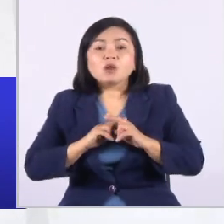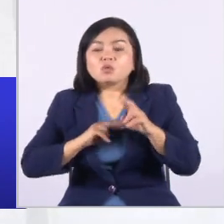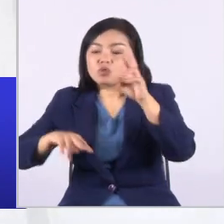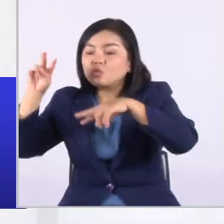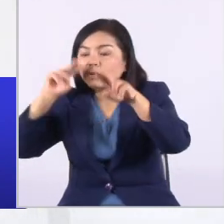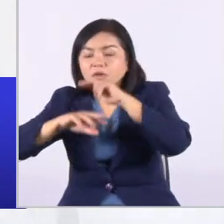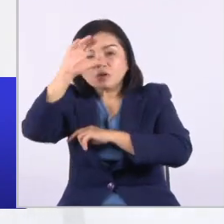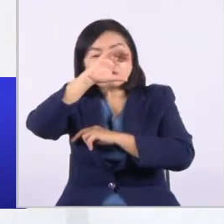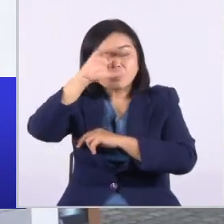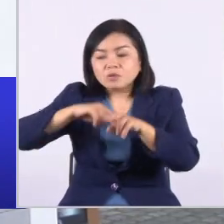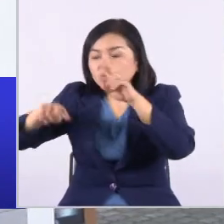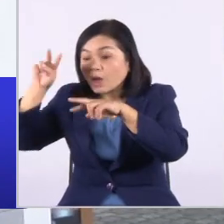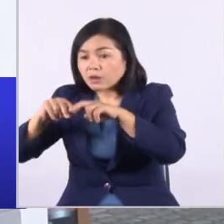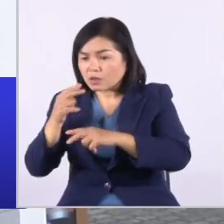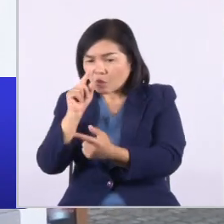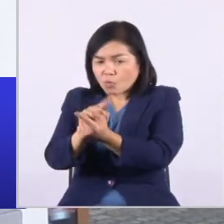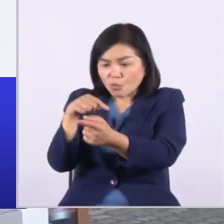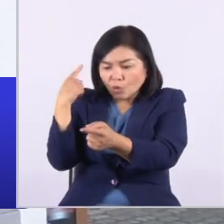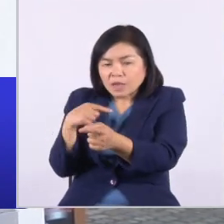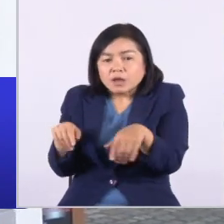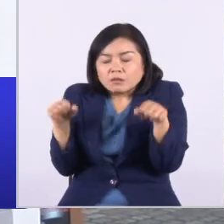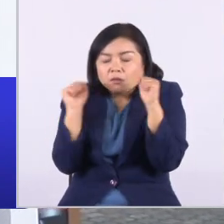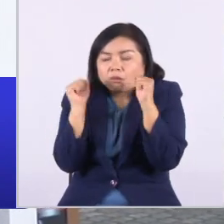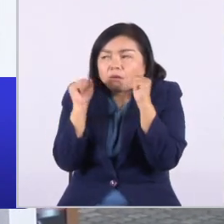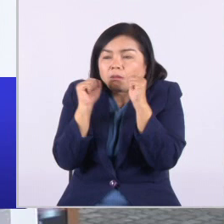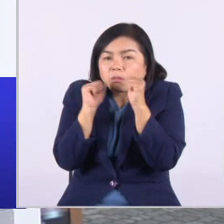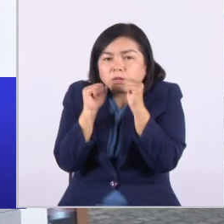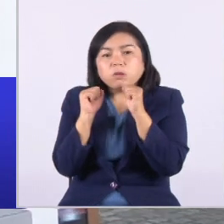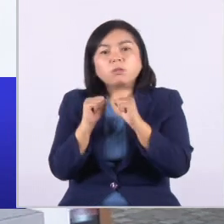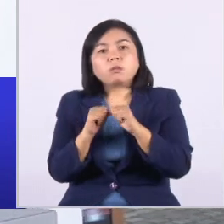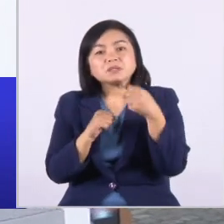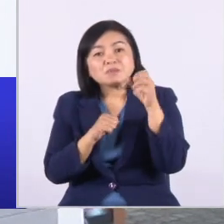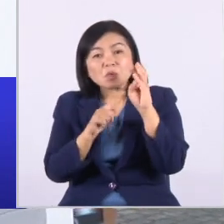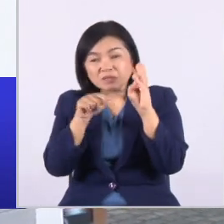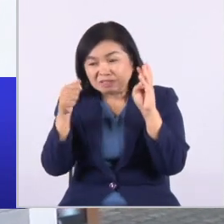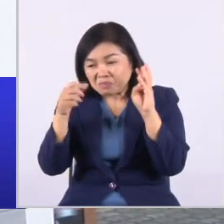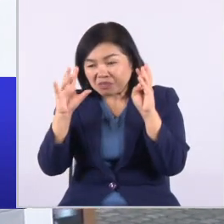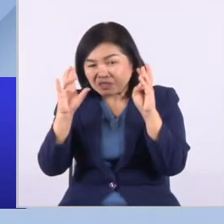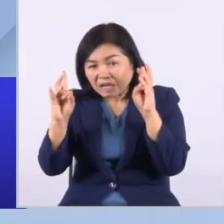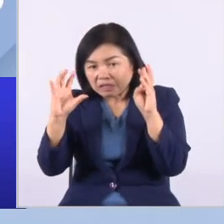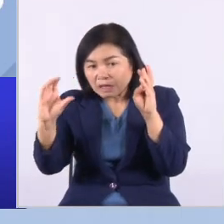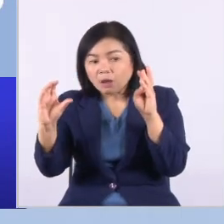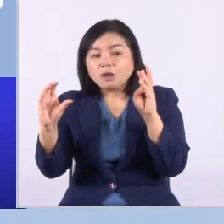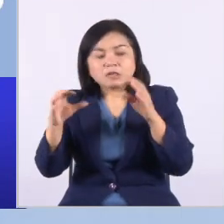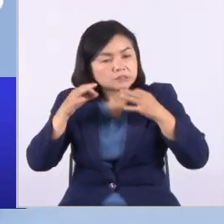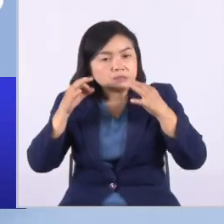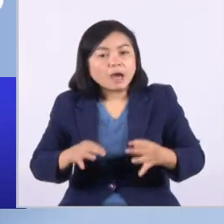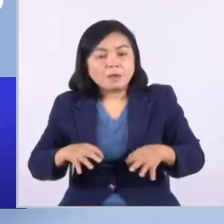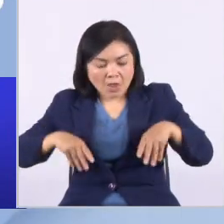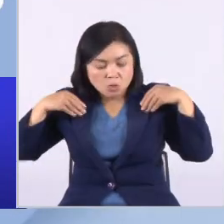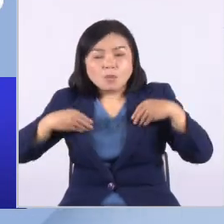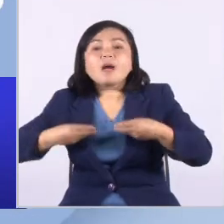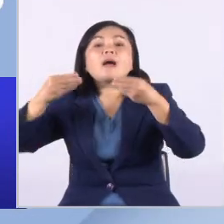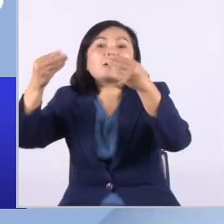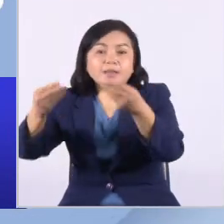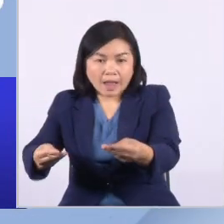ารกิจเห็นหญิงวัยกลางคนนอนอยู่ท่ามกลางอากาศหนาวเย็นประมาณ 16-17 องศาได้ค่ะก็เลยตัดสินใจให้แล้วสายต